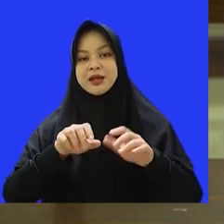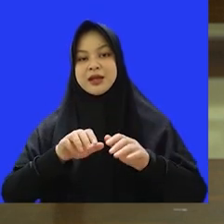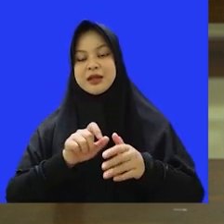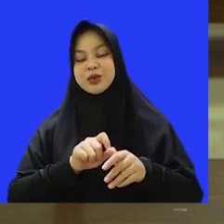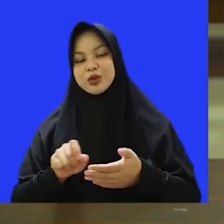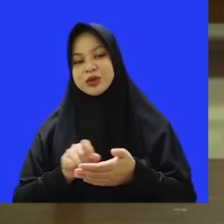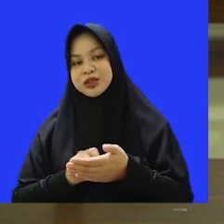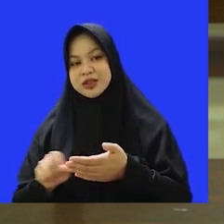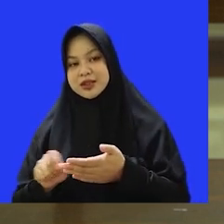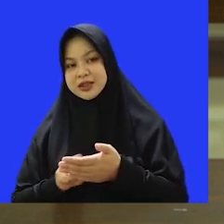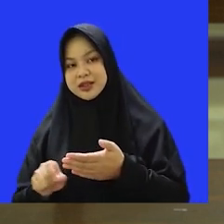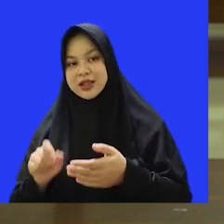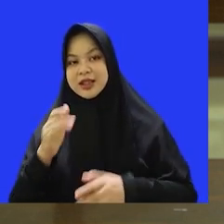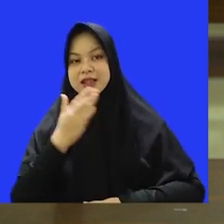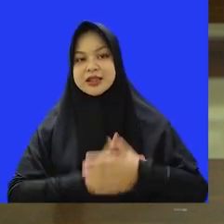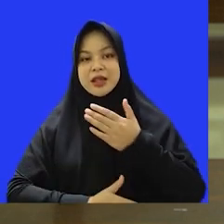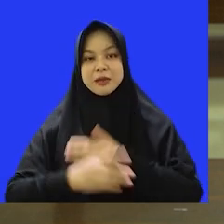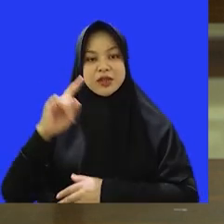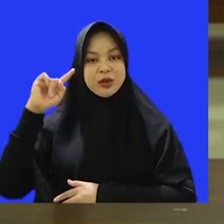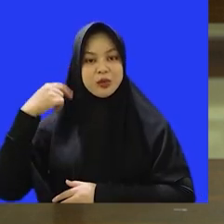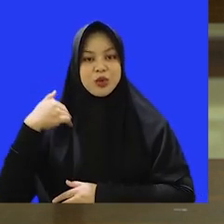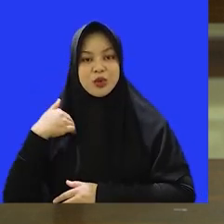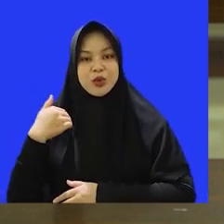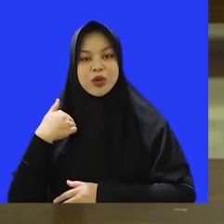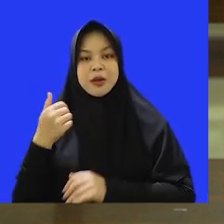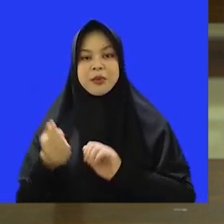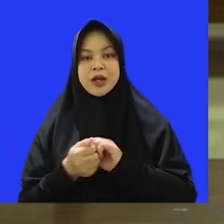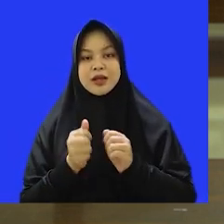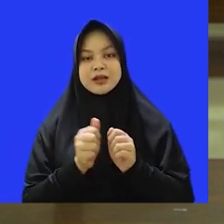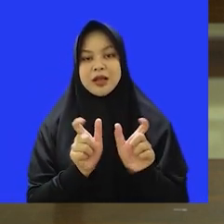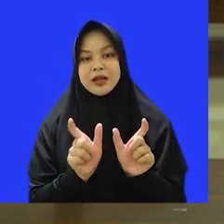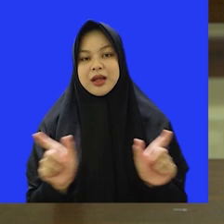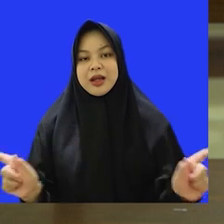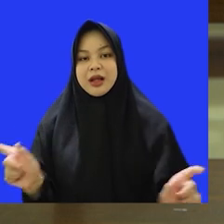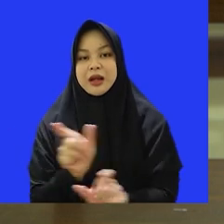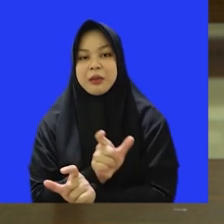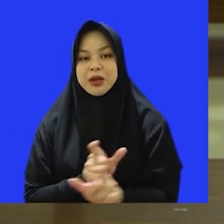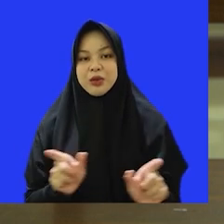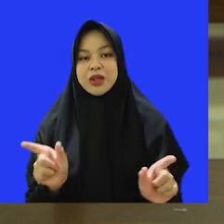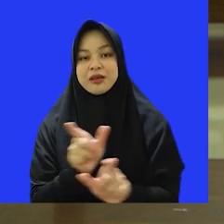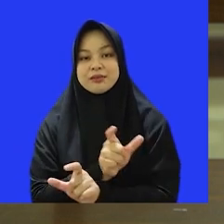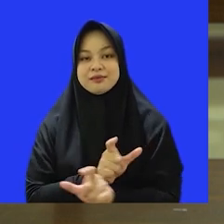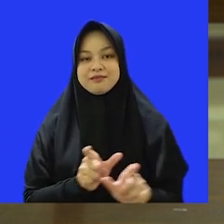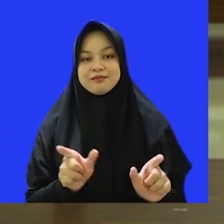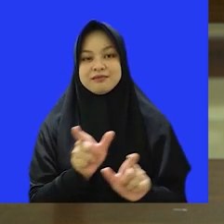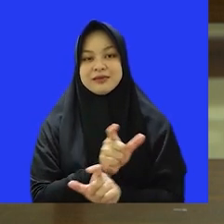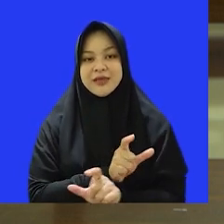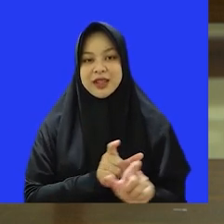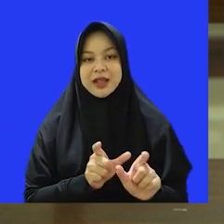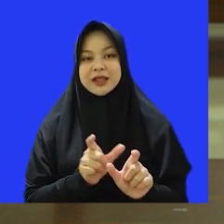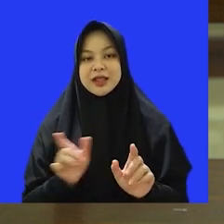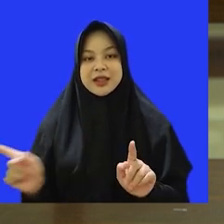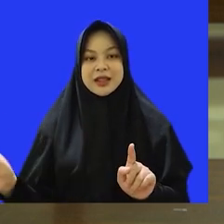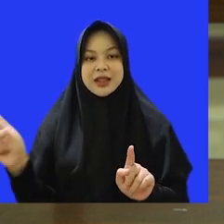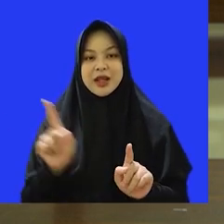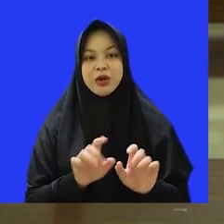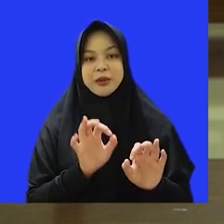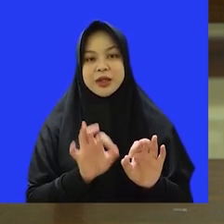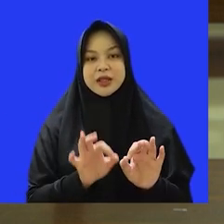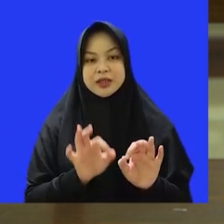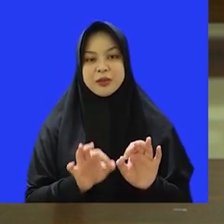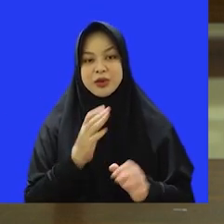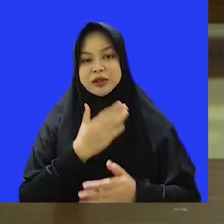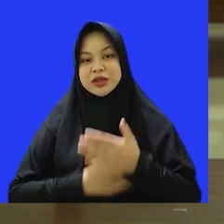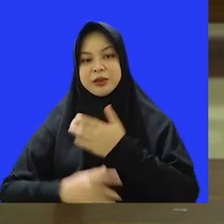tulis. Padahal, disabilitas tuli memiliki persoalan dengan tata bahasa. Sebenarnya kehadiran penerjemah dalam proses hukum